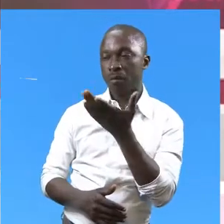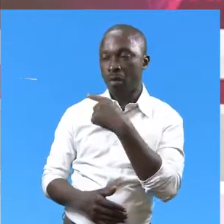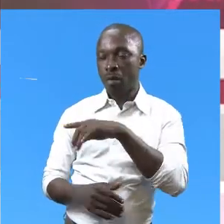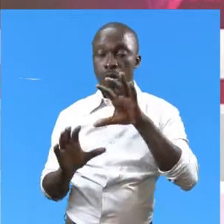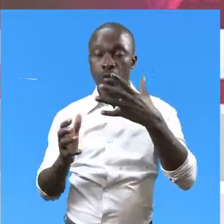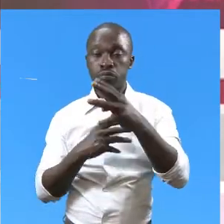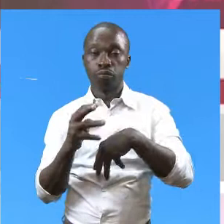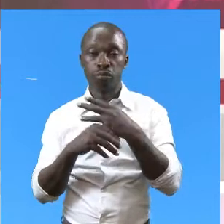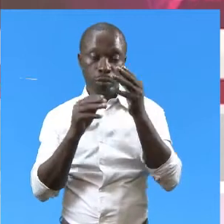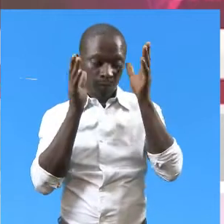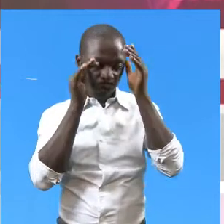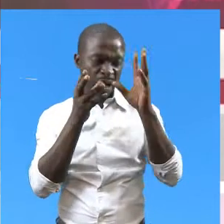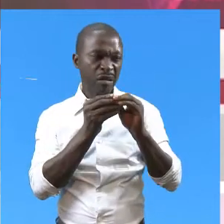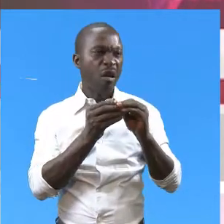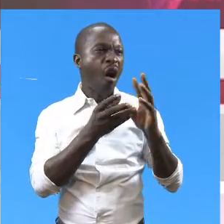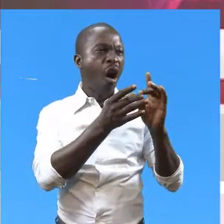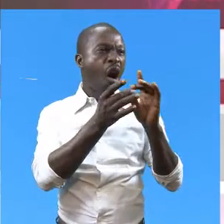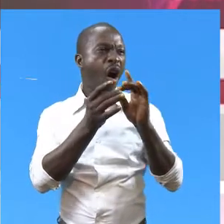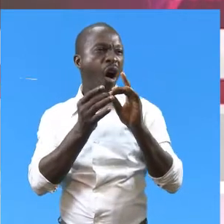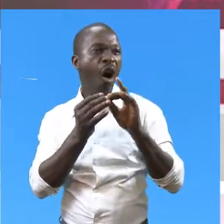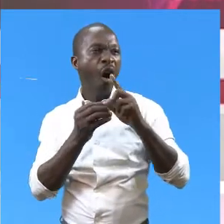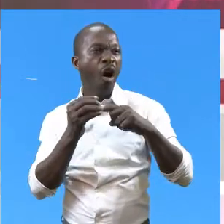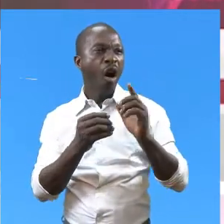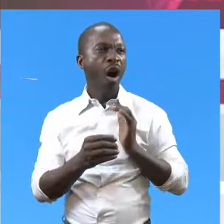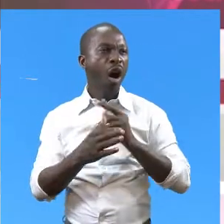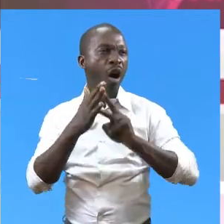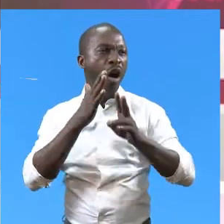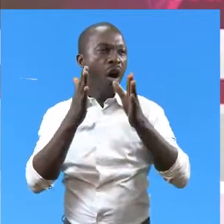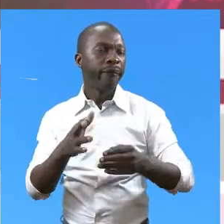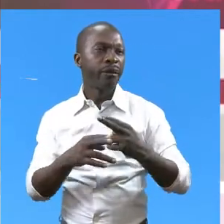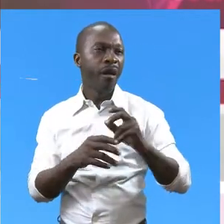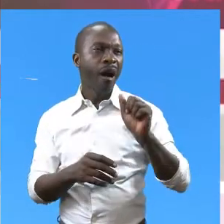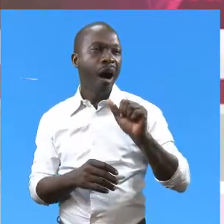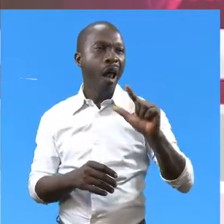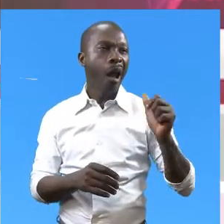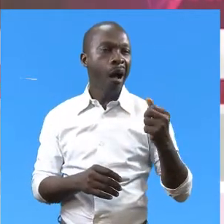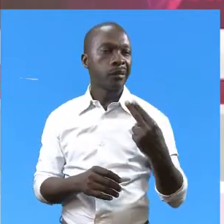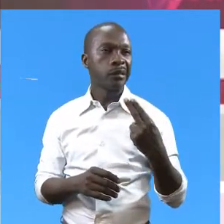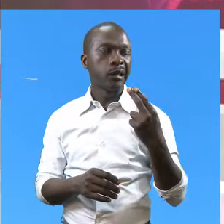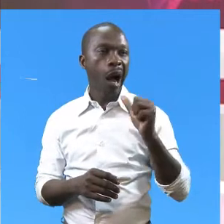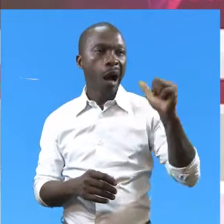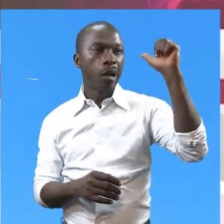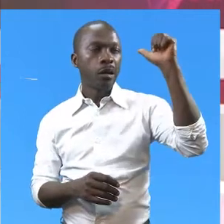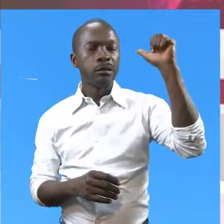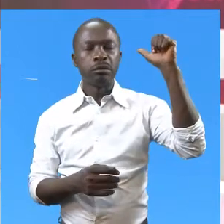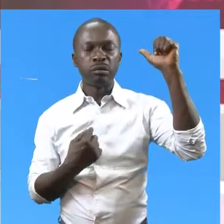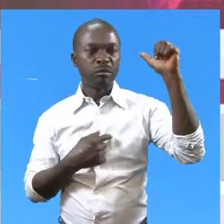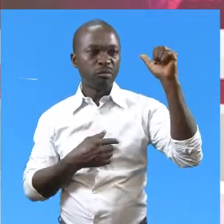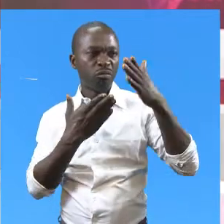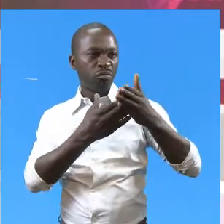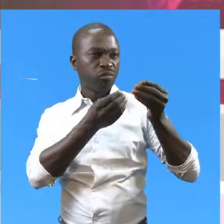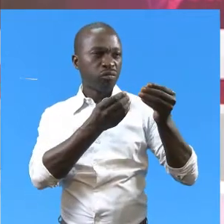avec véhémence et s'insurgent contre ces allégations. Malgré les tentatives d'apaisement du président français après